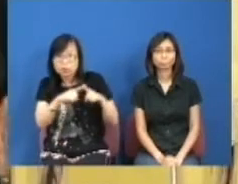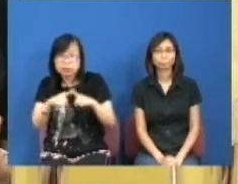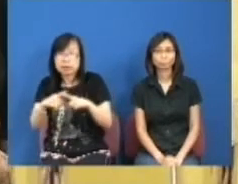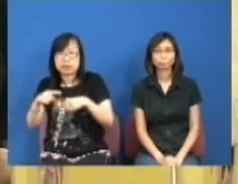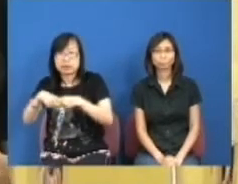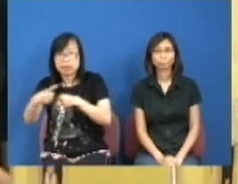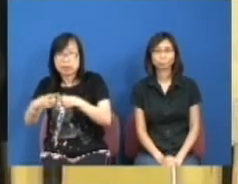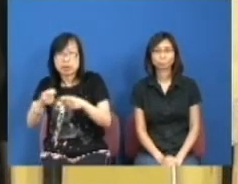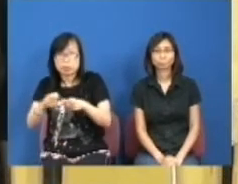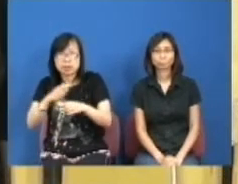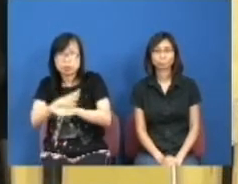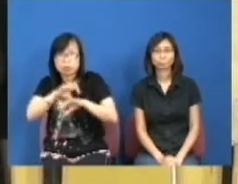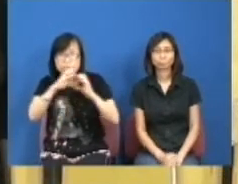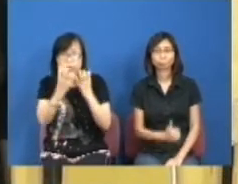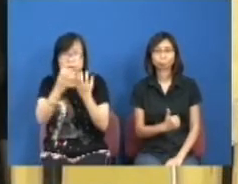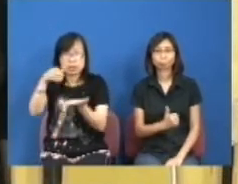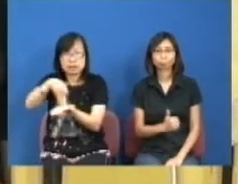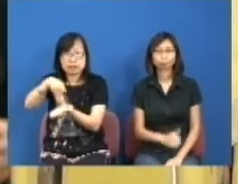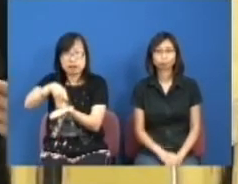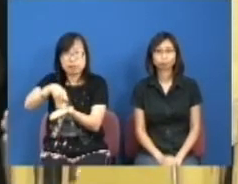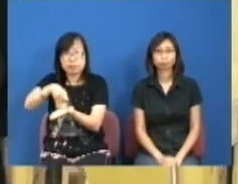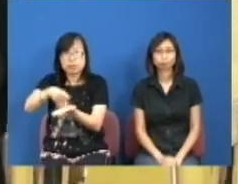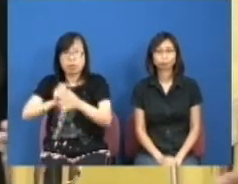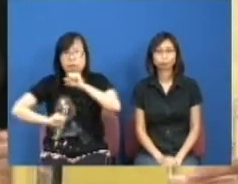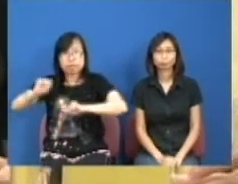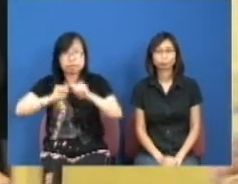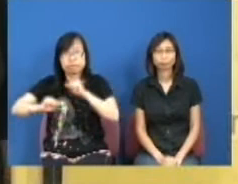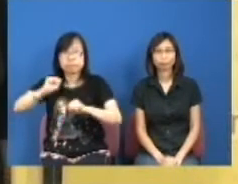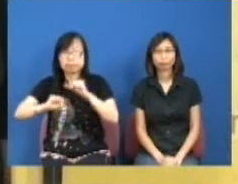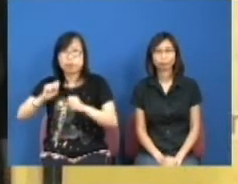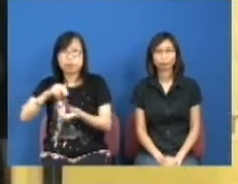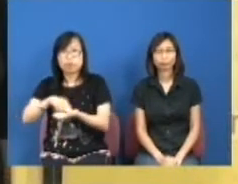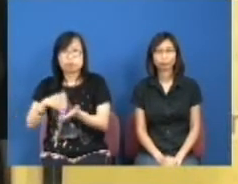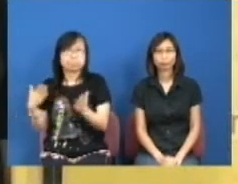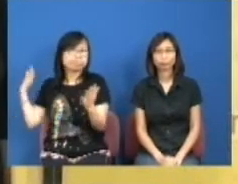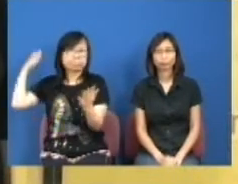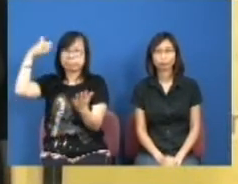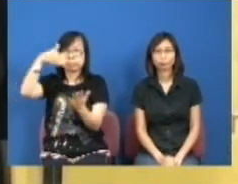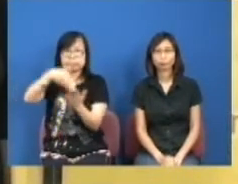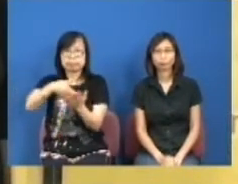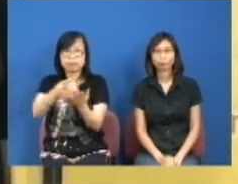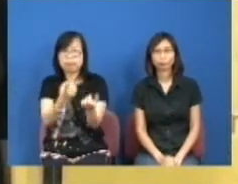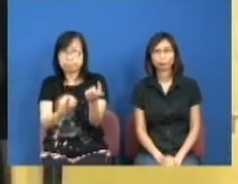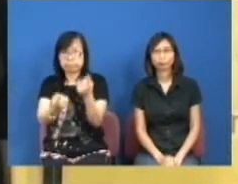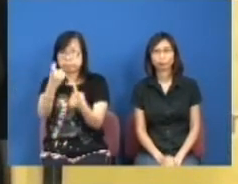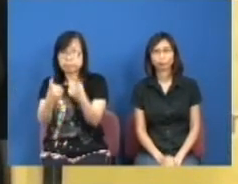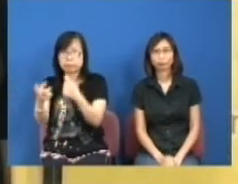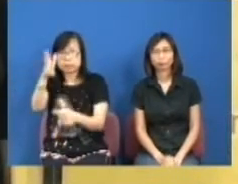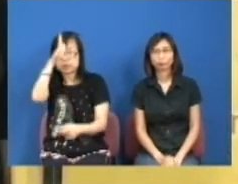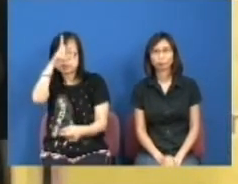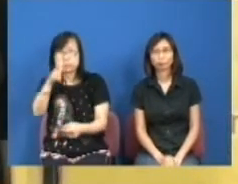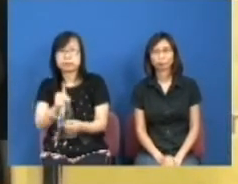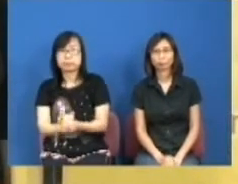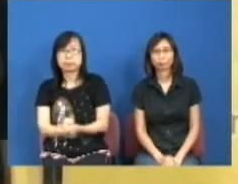啲嘅即係公民團體咧，係參與以一個行動嘅方式去直接去挑戰政府一啲佢